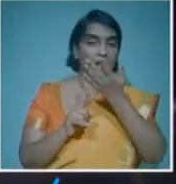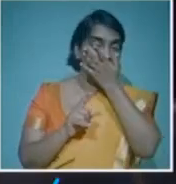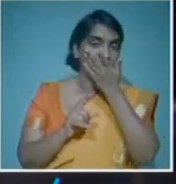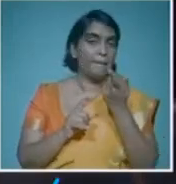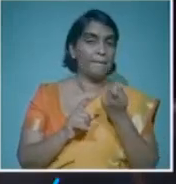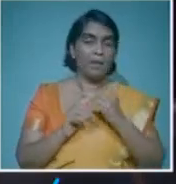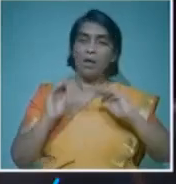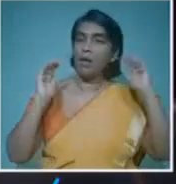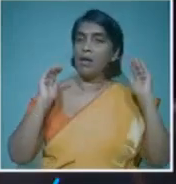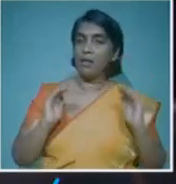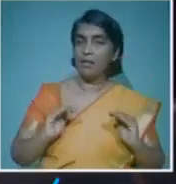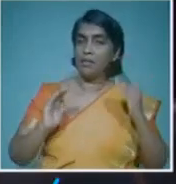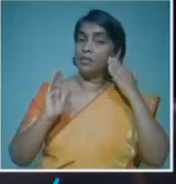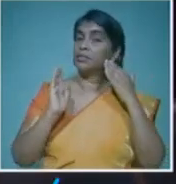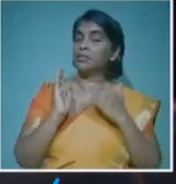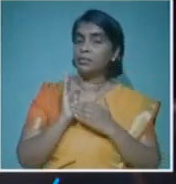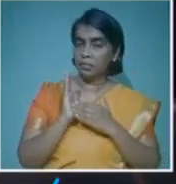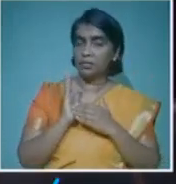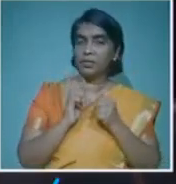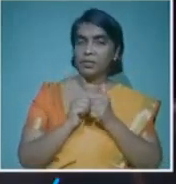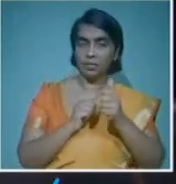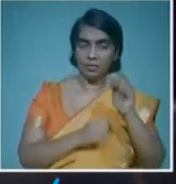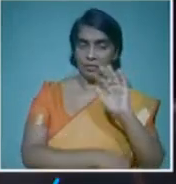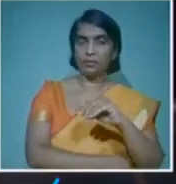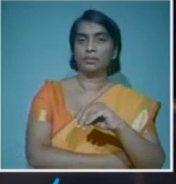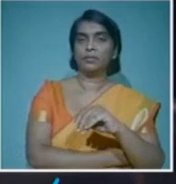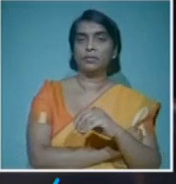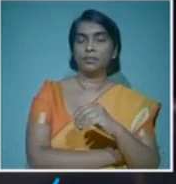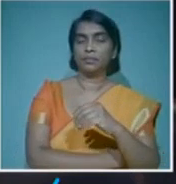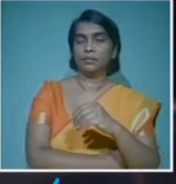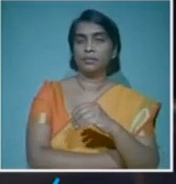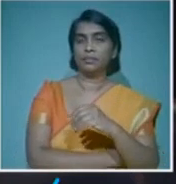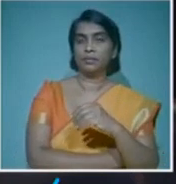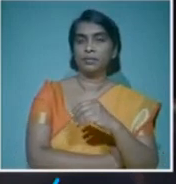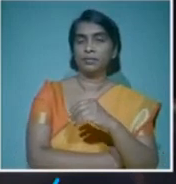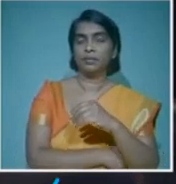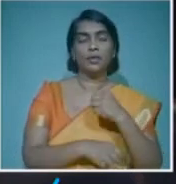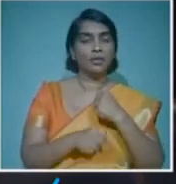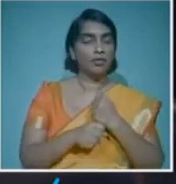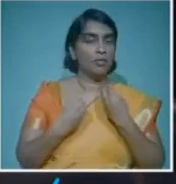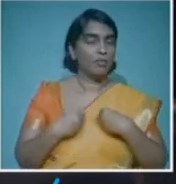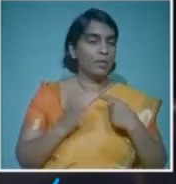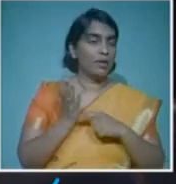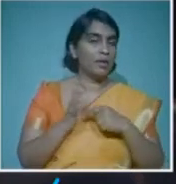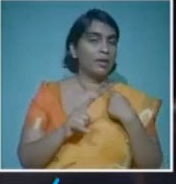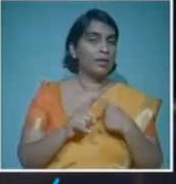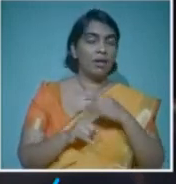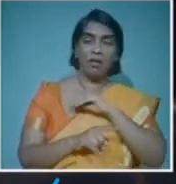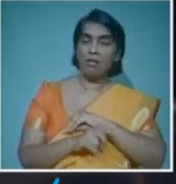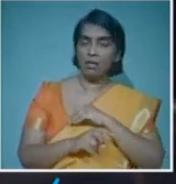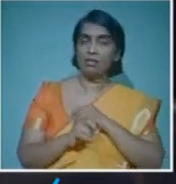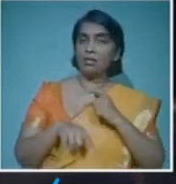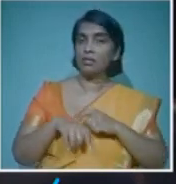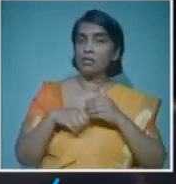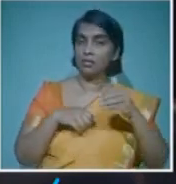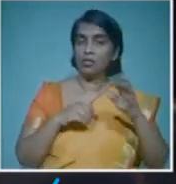සීනි පිළිබඳව තිබුණු වාර්තාවේ විගණකාධිපතිවරයාගේ නිරීක්ෂණ 13ක් තිබුණා. ඒ අතරින් රජයට අහිමි වෙච්ච බදු ආදායම ඒ කාල